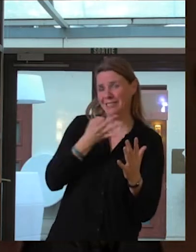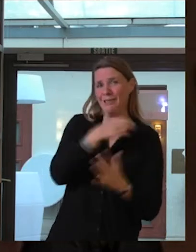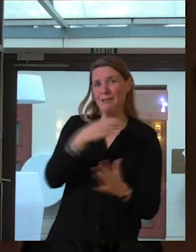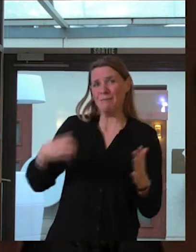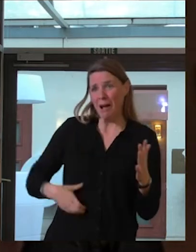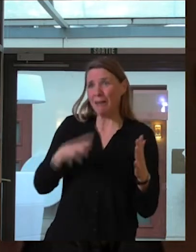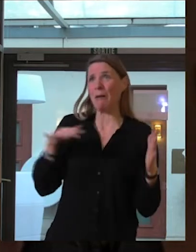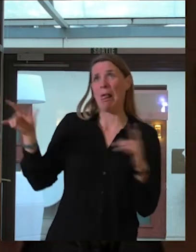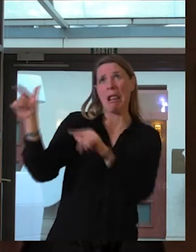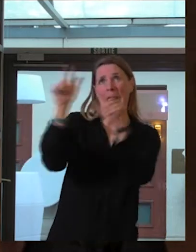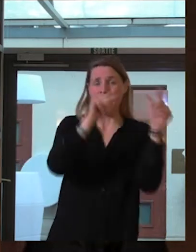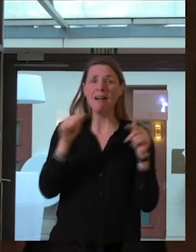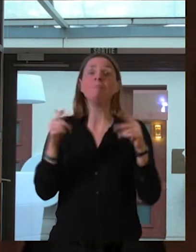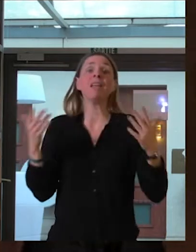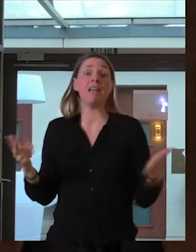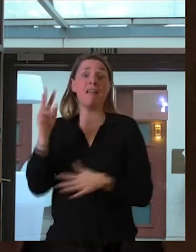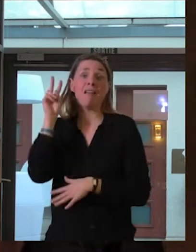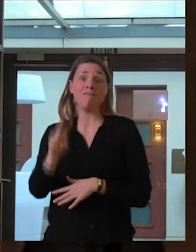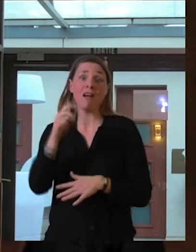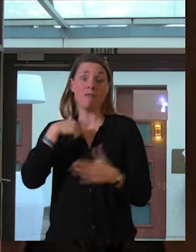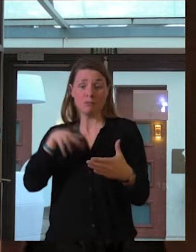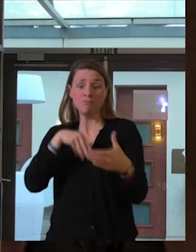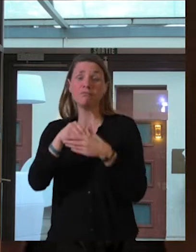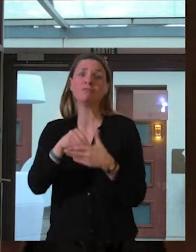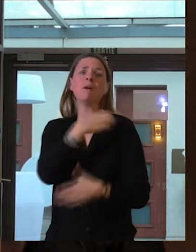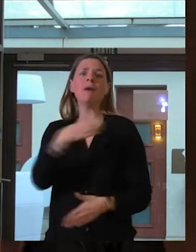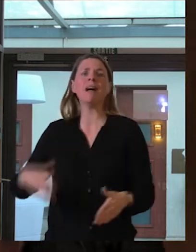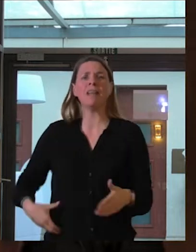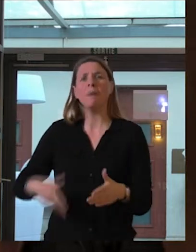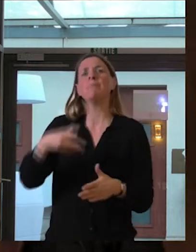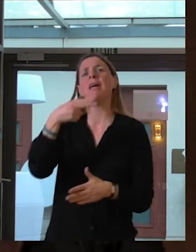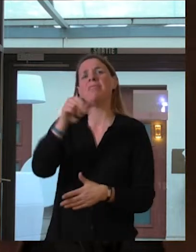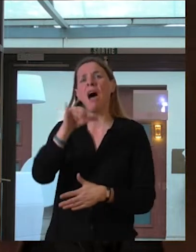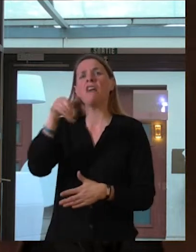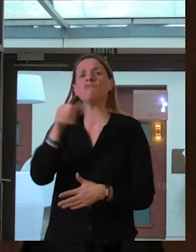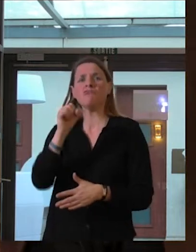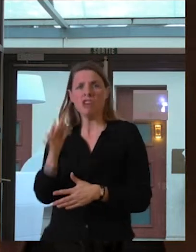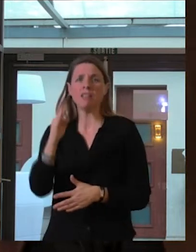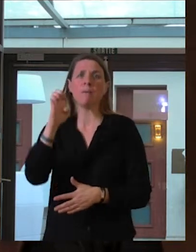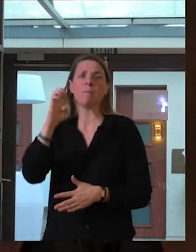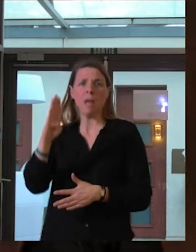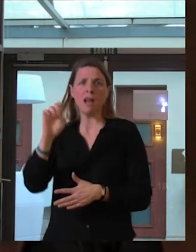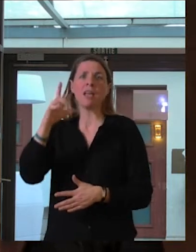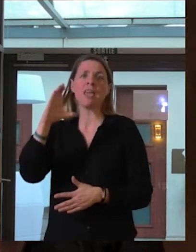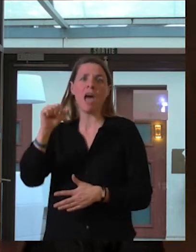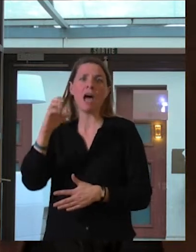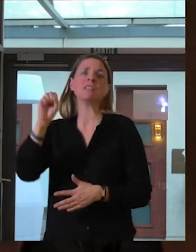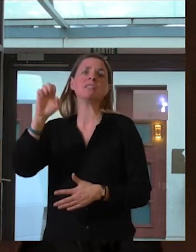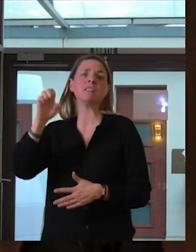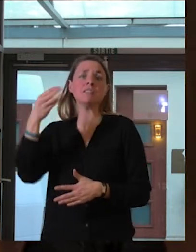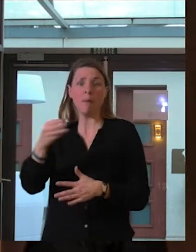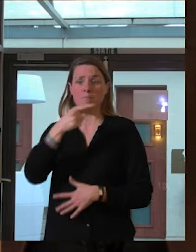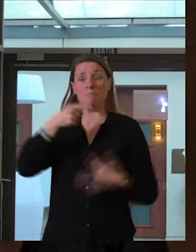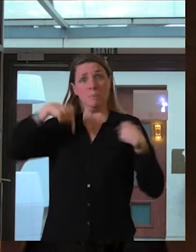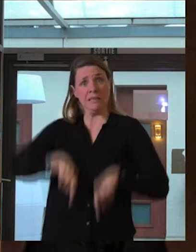partout. Et c'est vrai que j'ai pu assister, il y avait Mme Najat Belkacem qui a été ministre, que j'ai trouvé